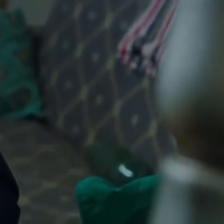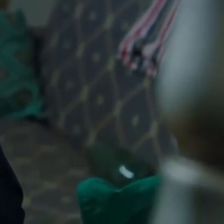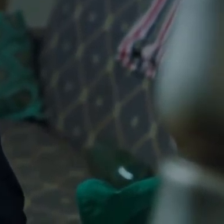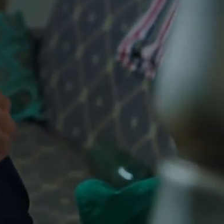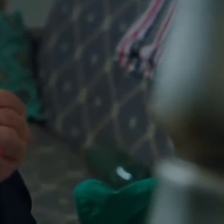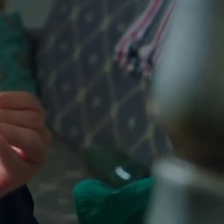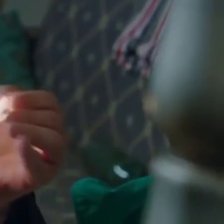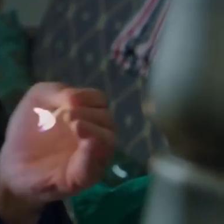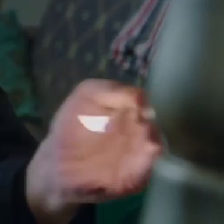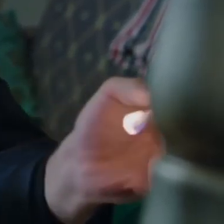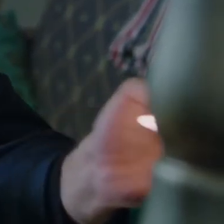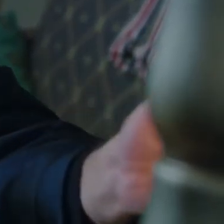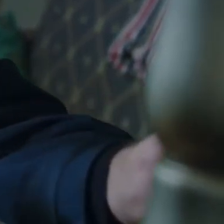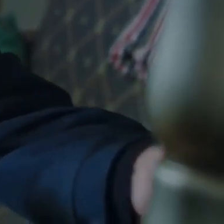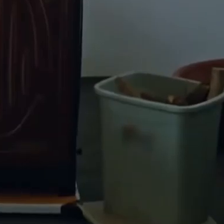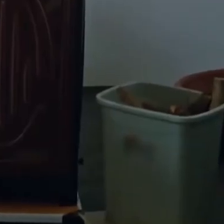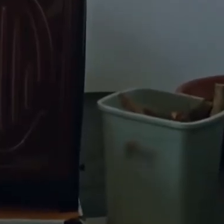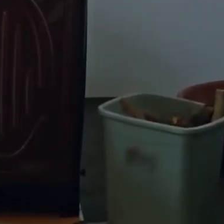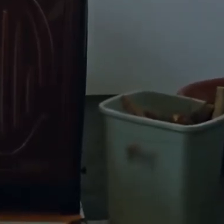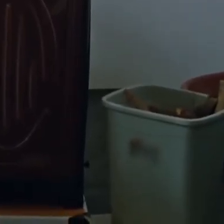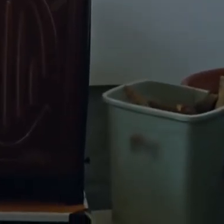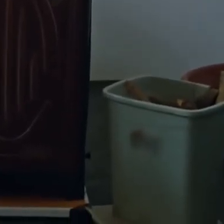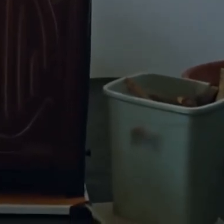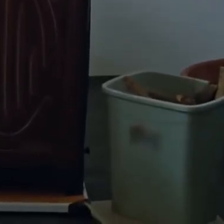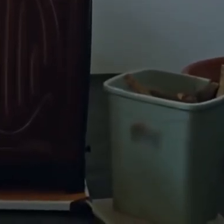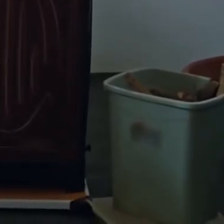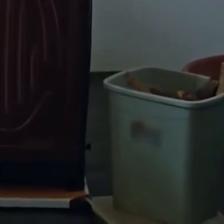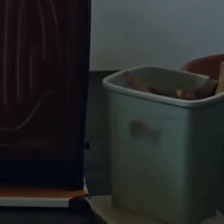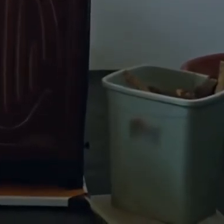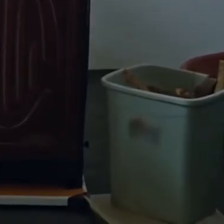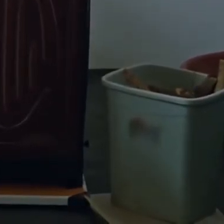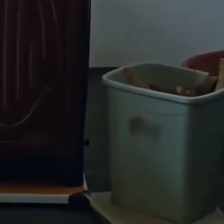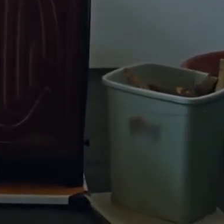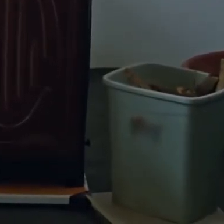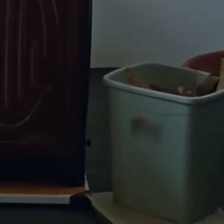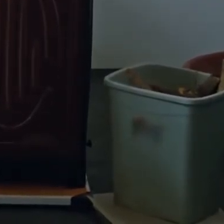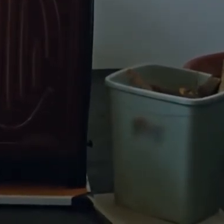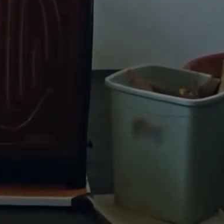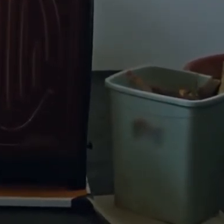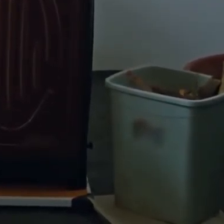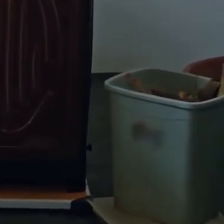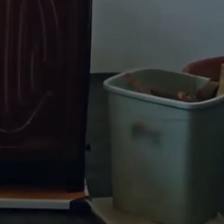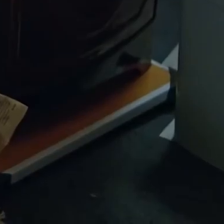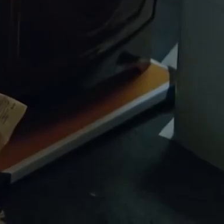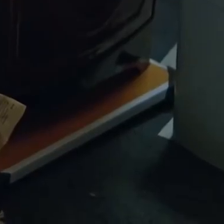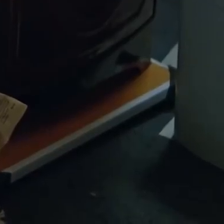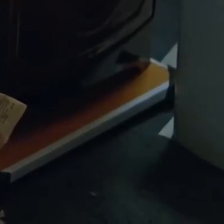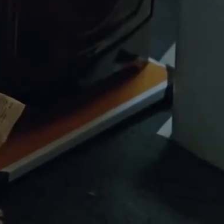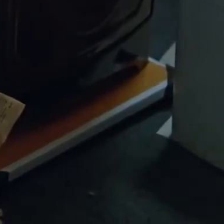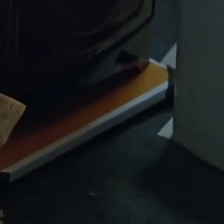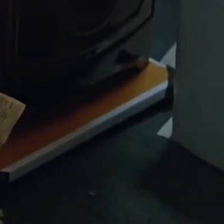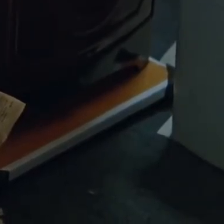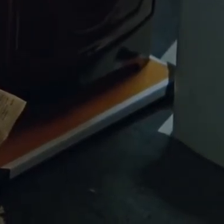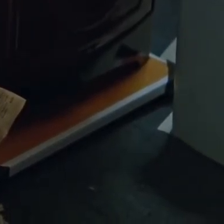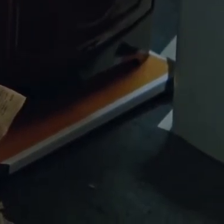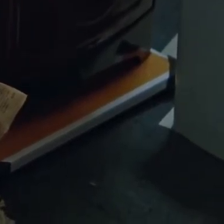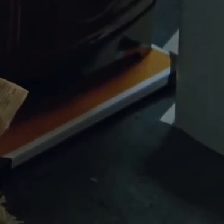İkinci kibriti sobaya atarken soğuktan titredi. Üçüncüyü gazetelerin üzerine düşürdü, farkında değil.